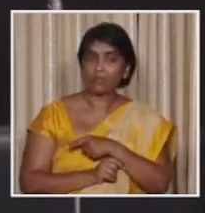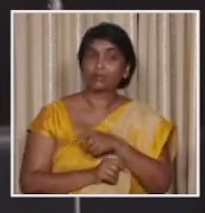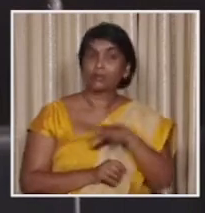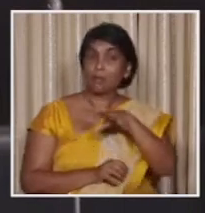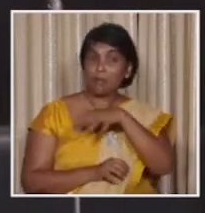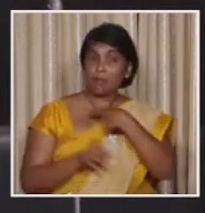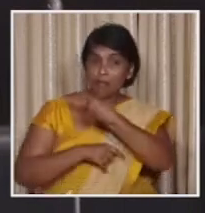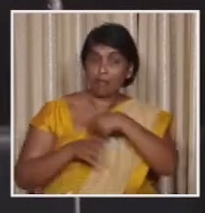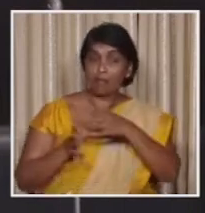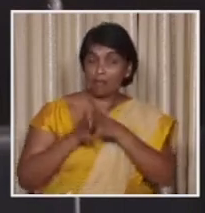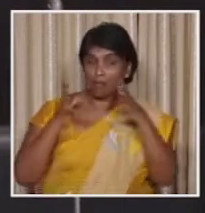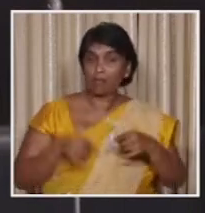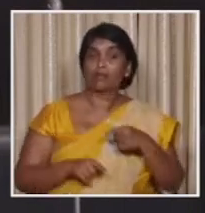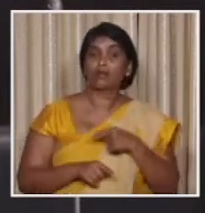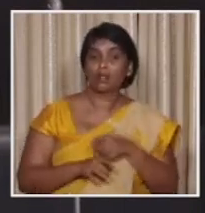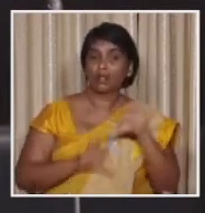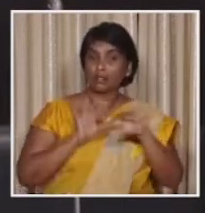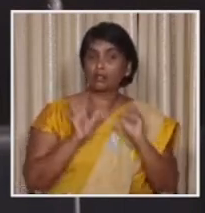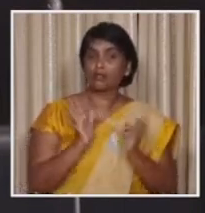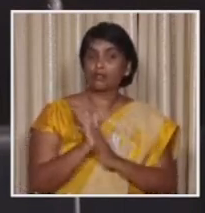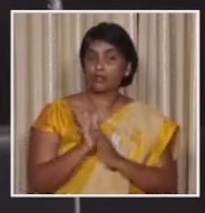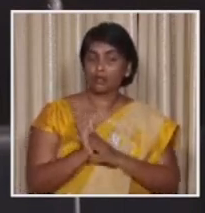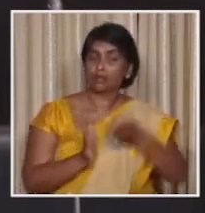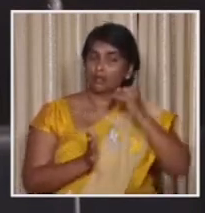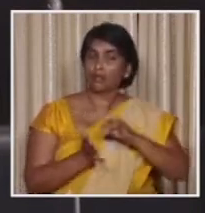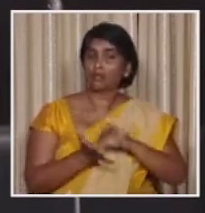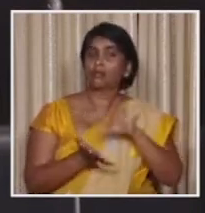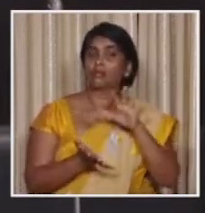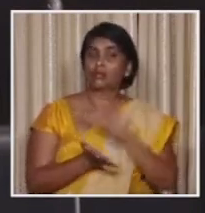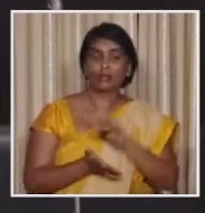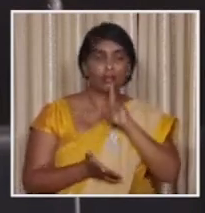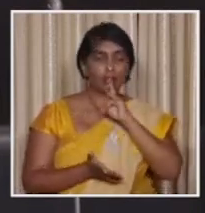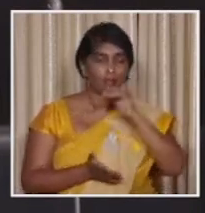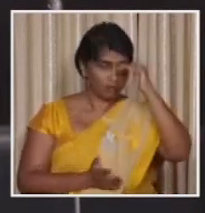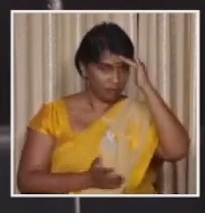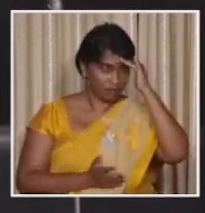බහුතරය පාවිච්චි කරමින් තේරීම් කමිටුවේ තීරණයක් හැටියට කතානායකතුමා මේ